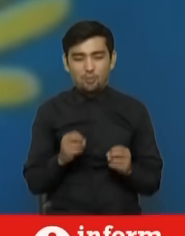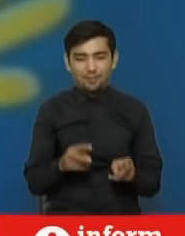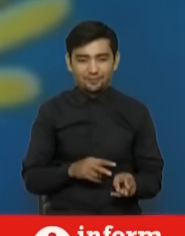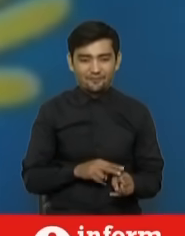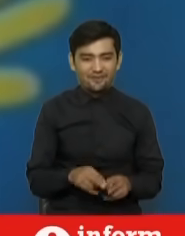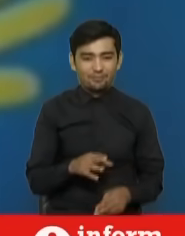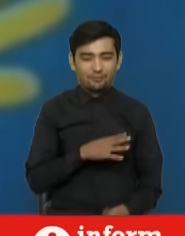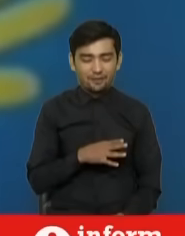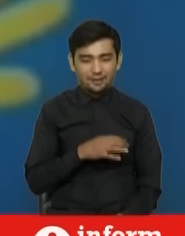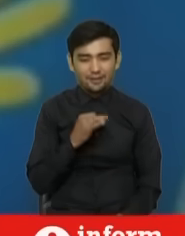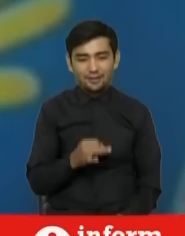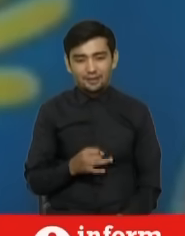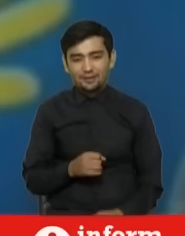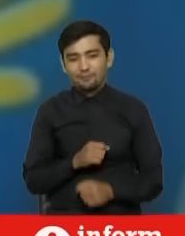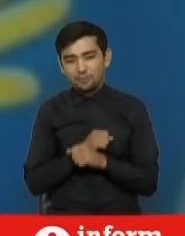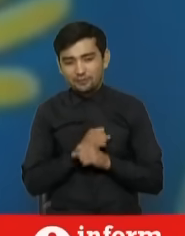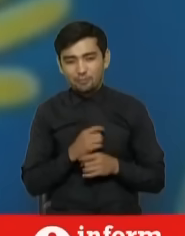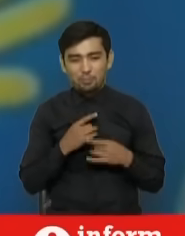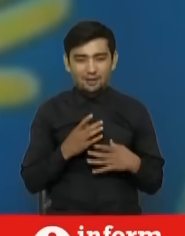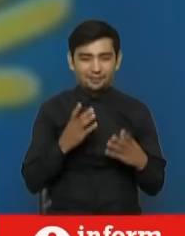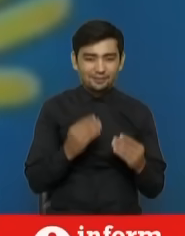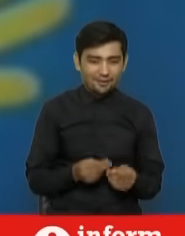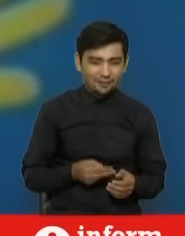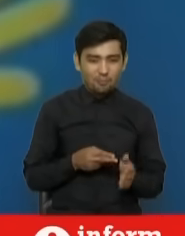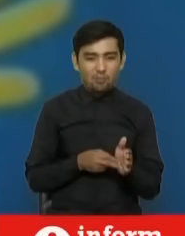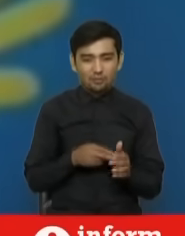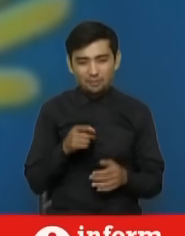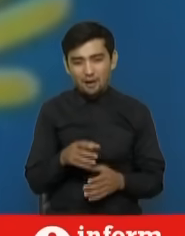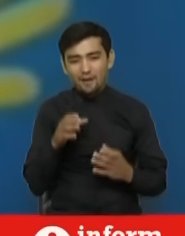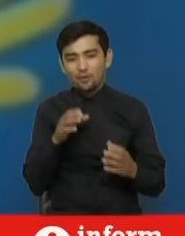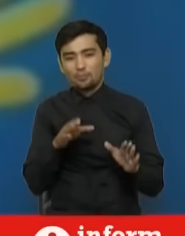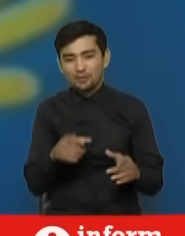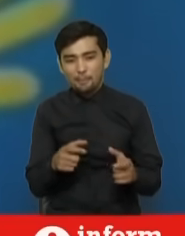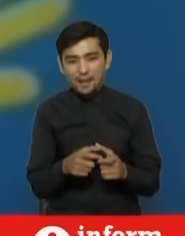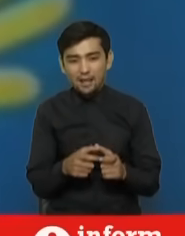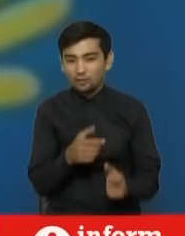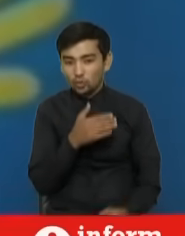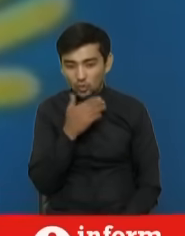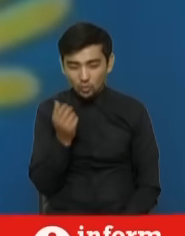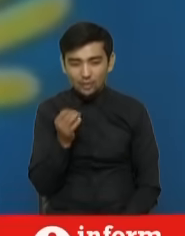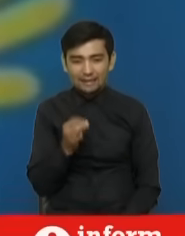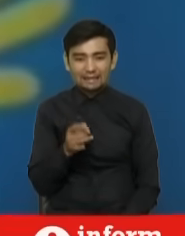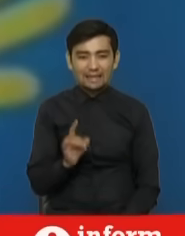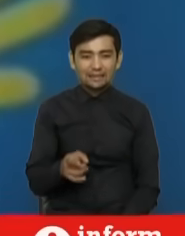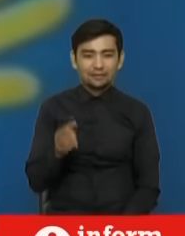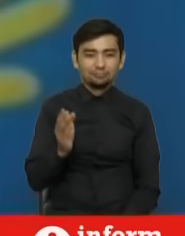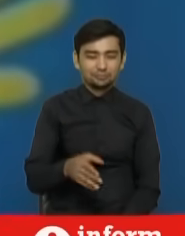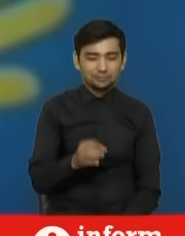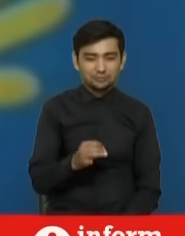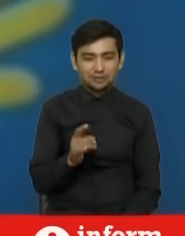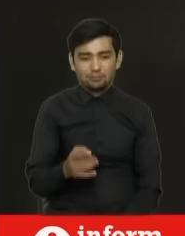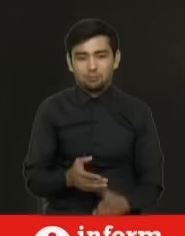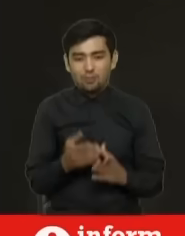төндіреді. Демалыс, мереке күндері пойыздарға және автобустарға билеттердің жоқтығынан такси жоғары сұранысқа ие